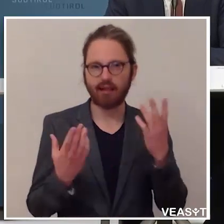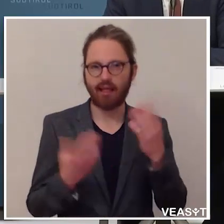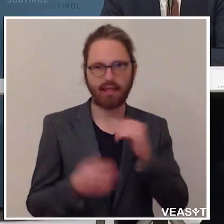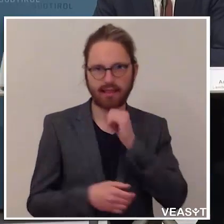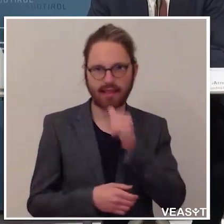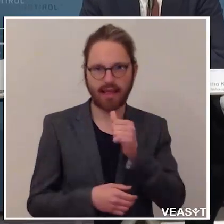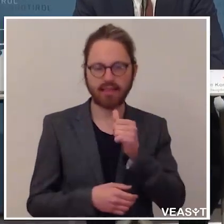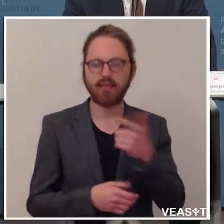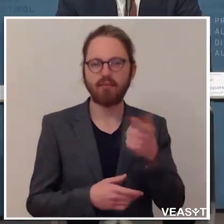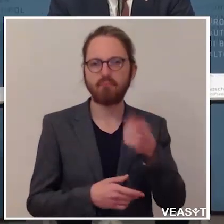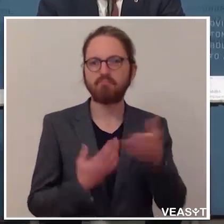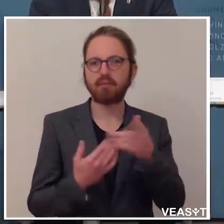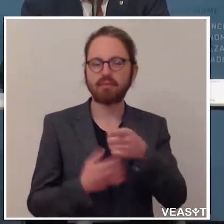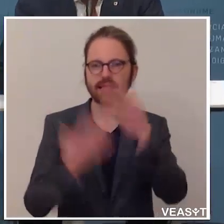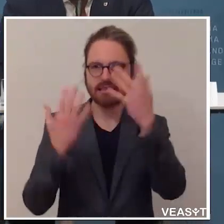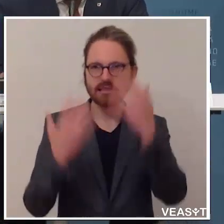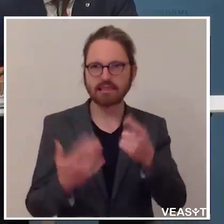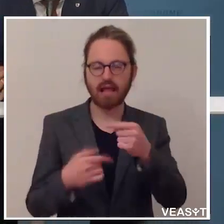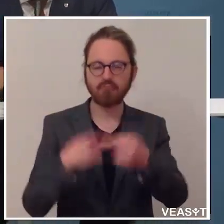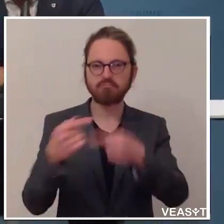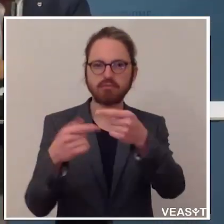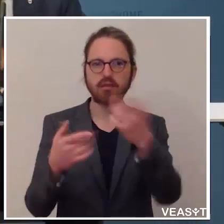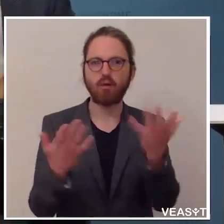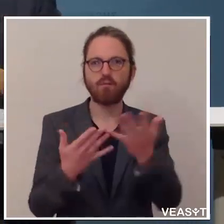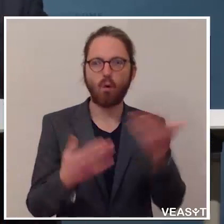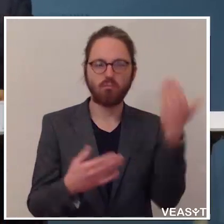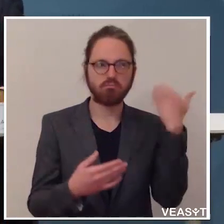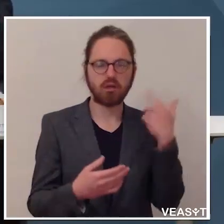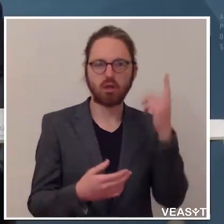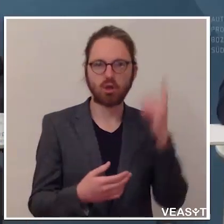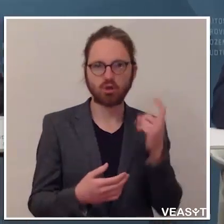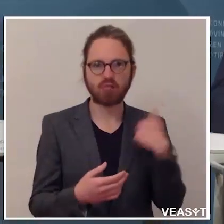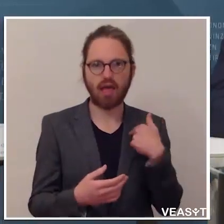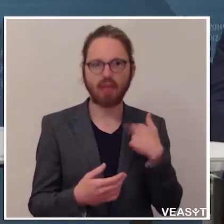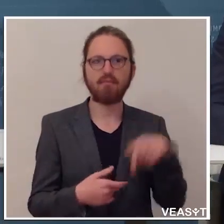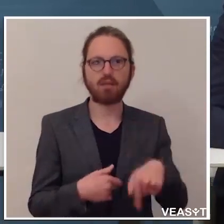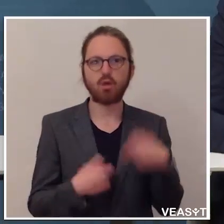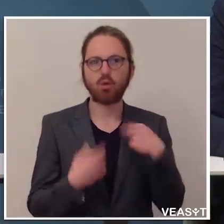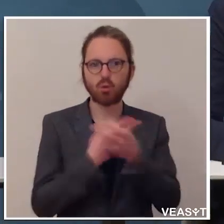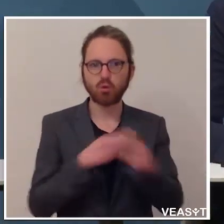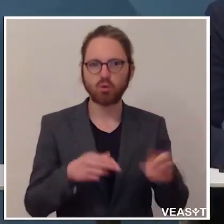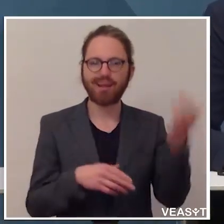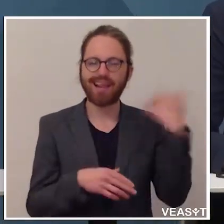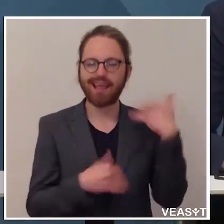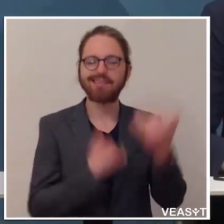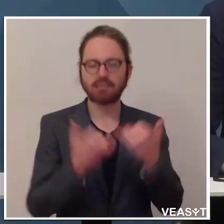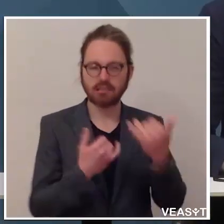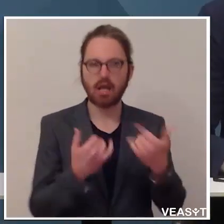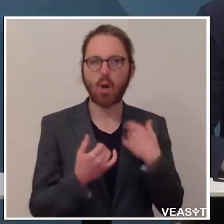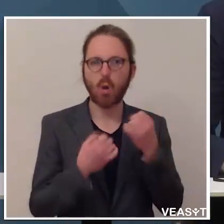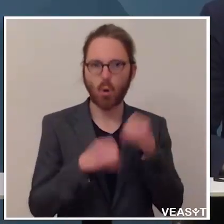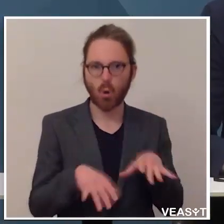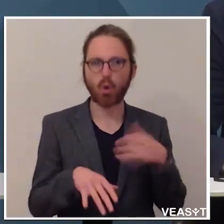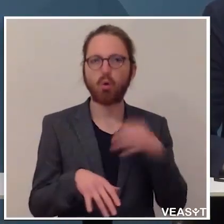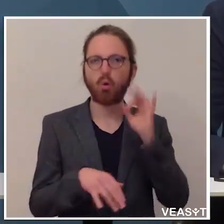Natürlich nicht, falls, wenn die Zahlen wieder dahin kommen, von wo wir eigentlich gestartet sind. Wir haben in Südtirol zum Glück in den